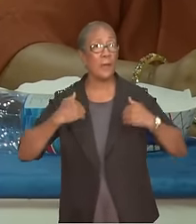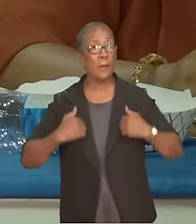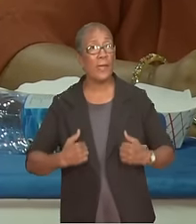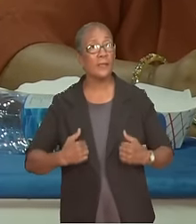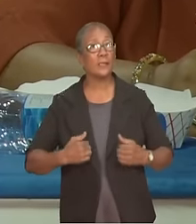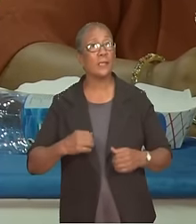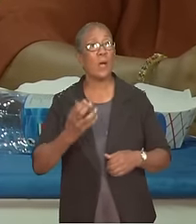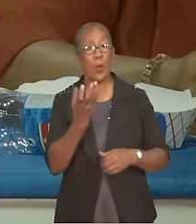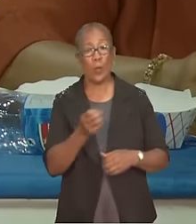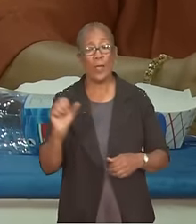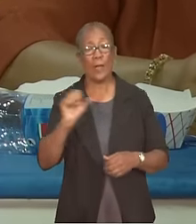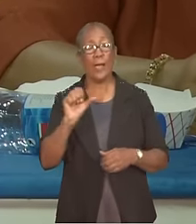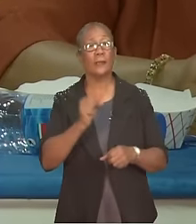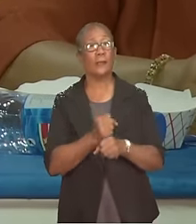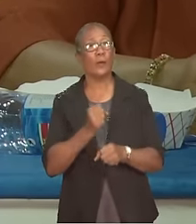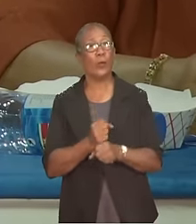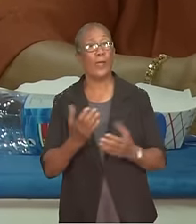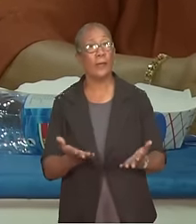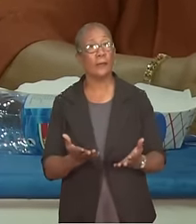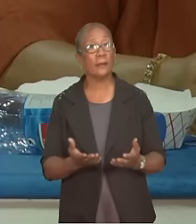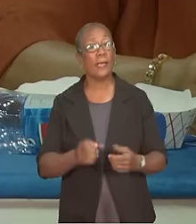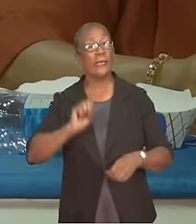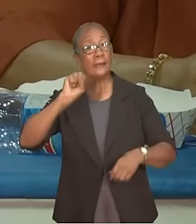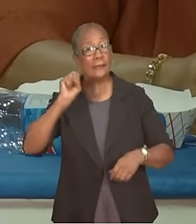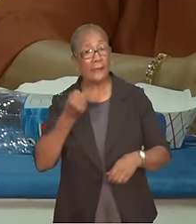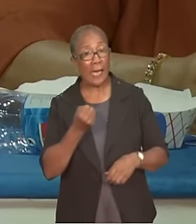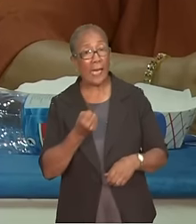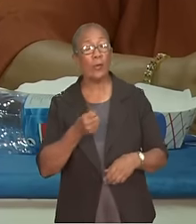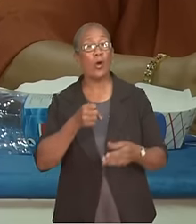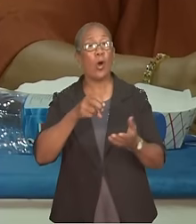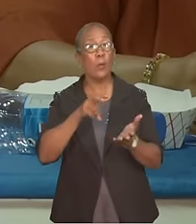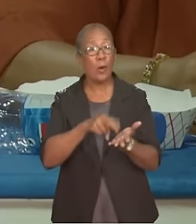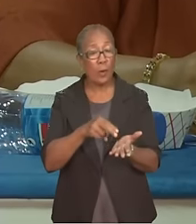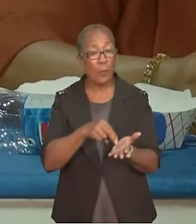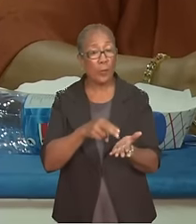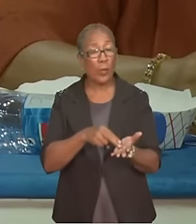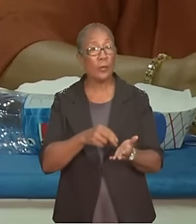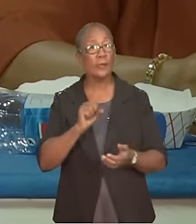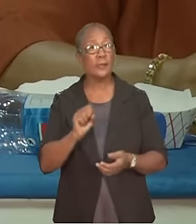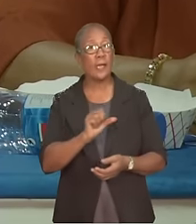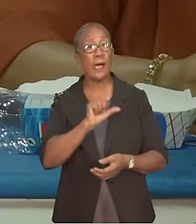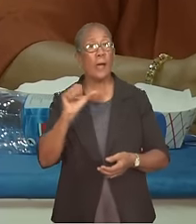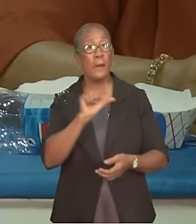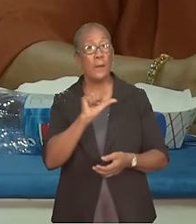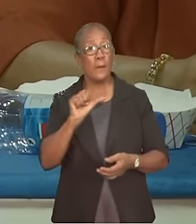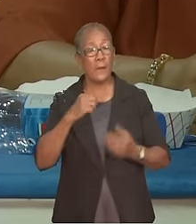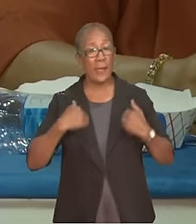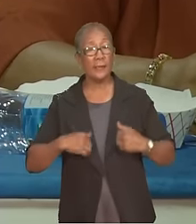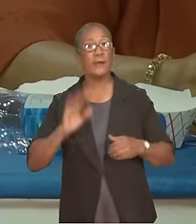nu. Waardoor ze toch moeten kijken naar de krachten die beschikbaar zijn op de arbeidsmarkt.